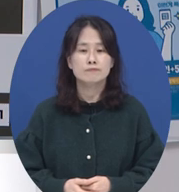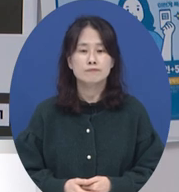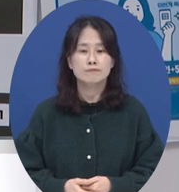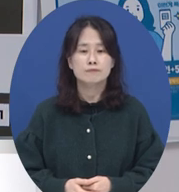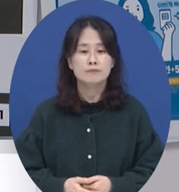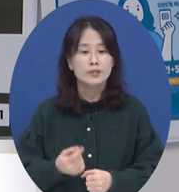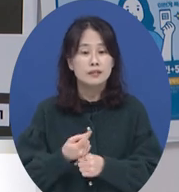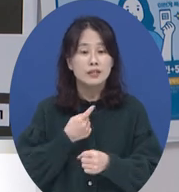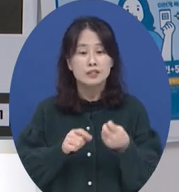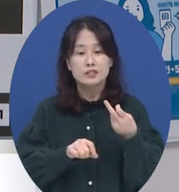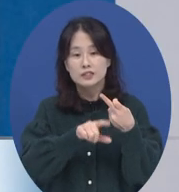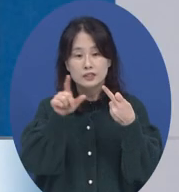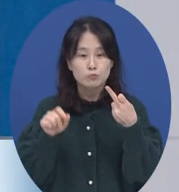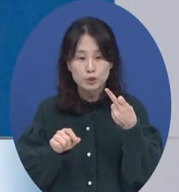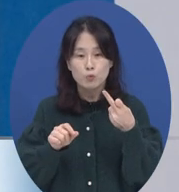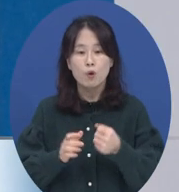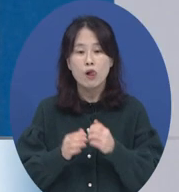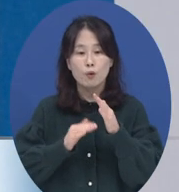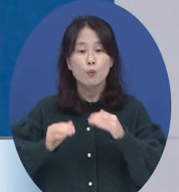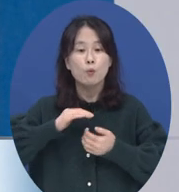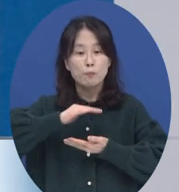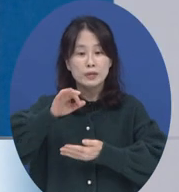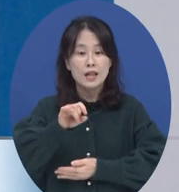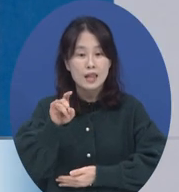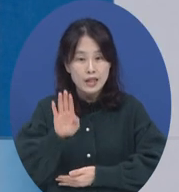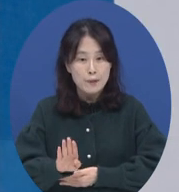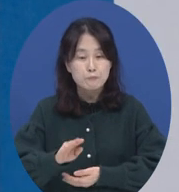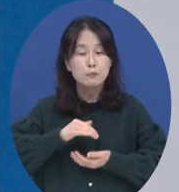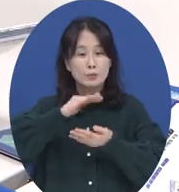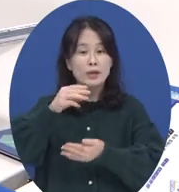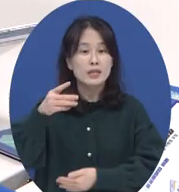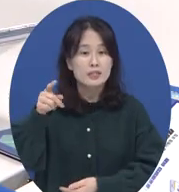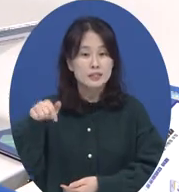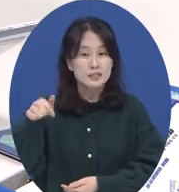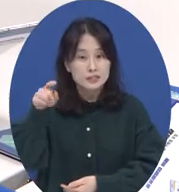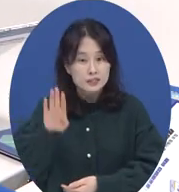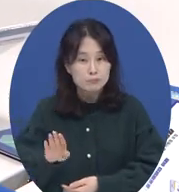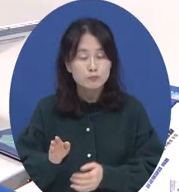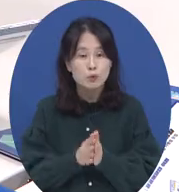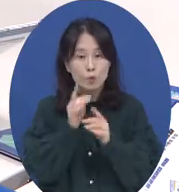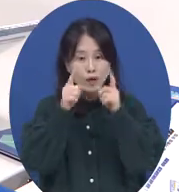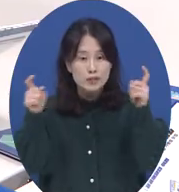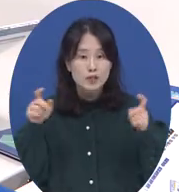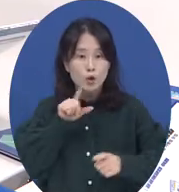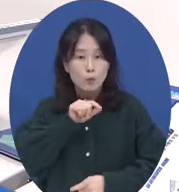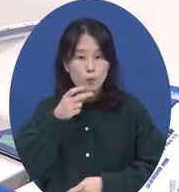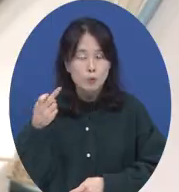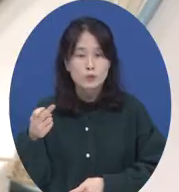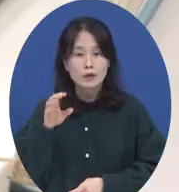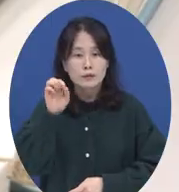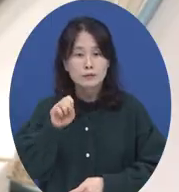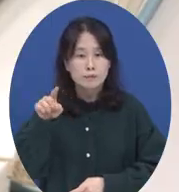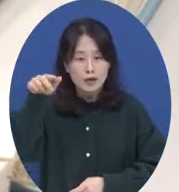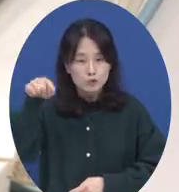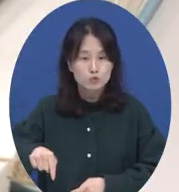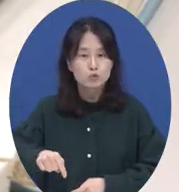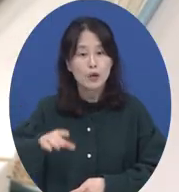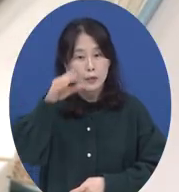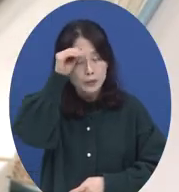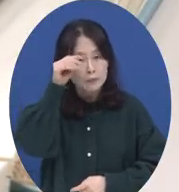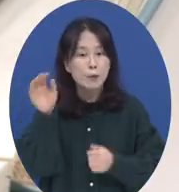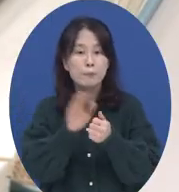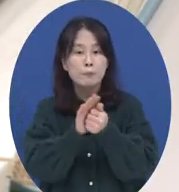지난해 12월 경기도가 출시한 공공배달앱 배달특급. 화성과 오산, 파주 세 곳에서 시범